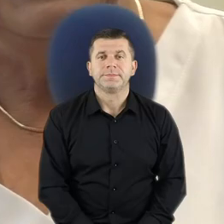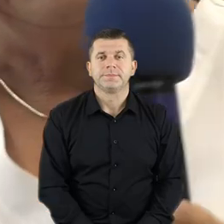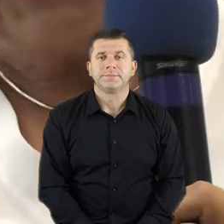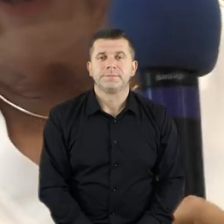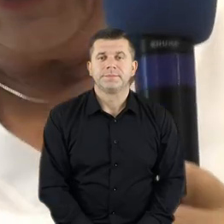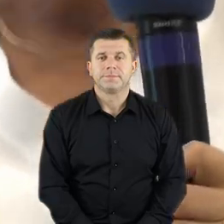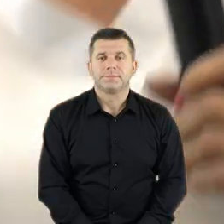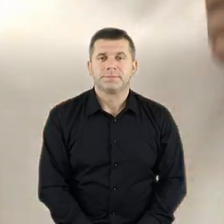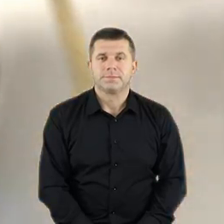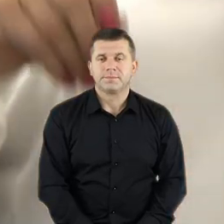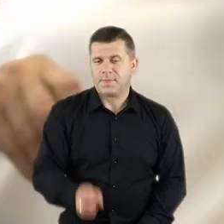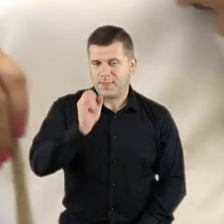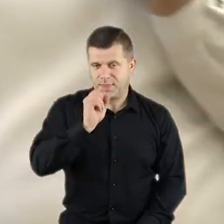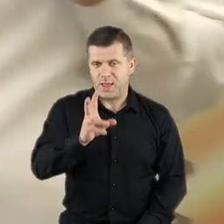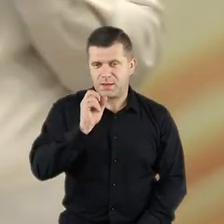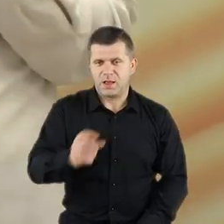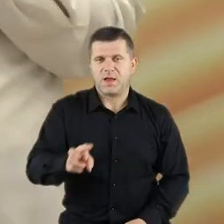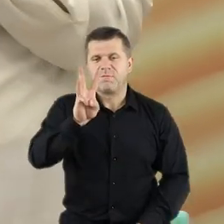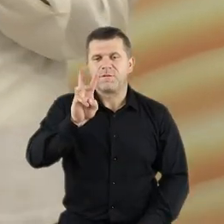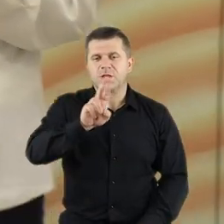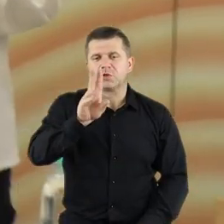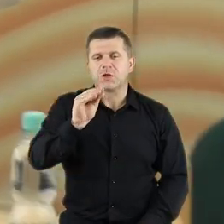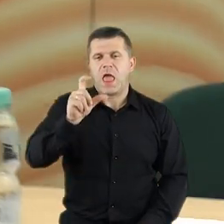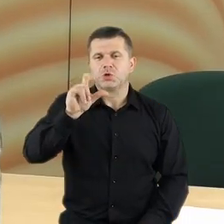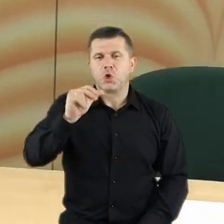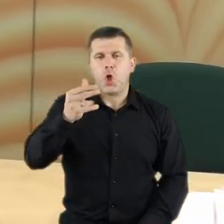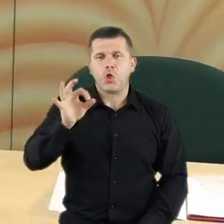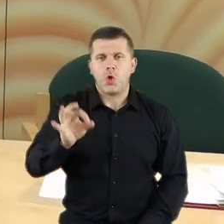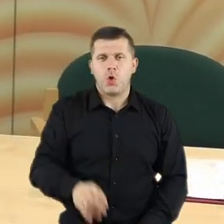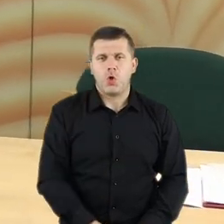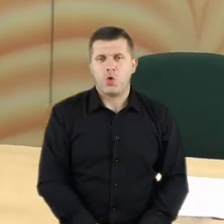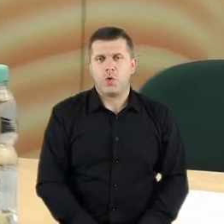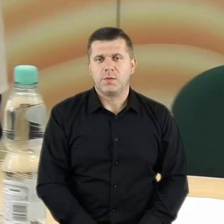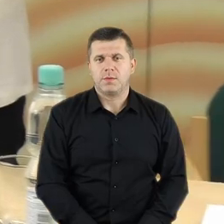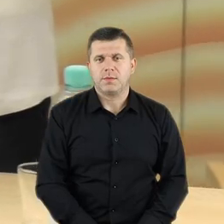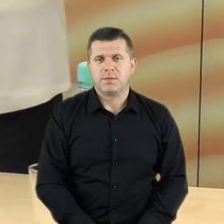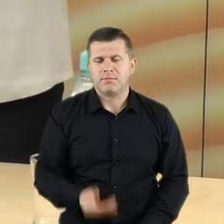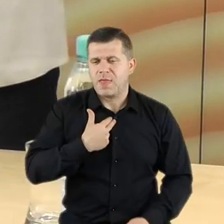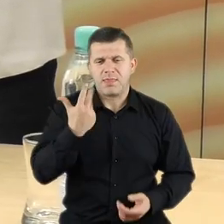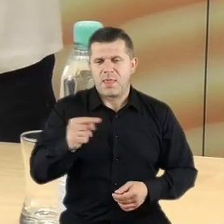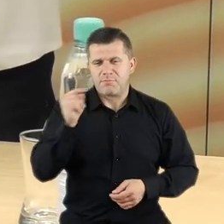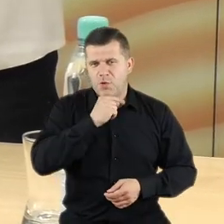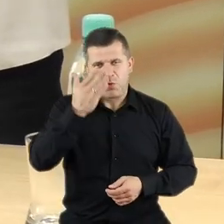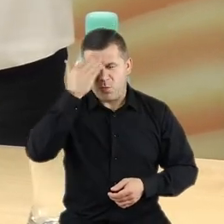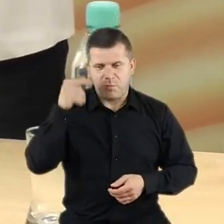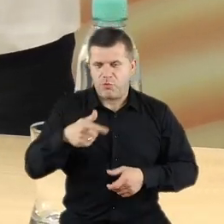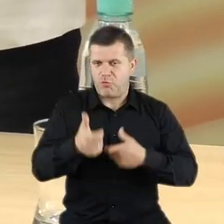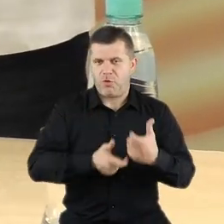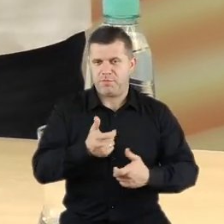tak Wrzeciono i to trzeba było tak to ja nie potrafię tego robić ale